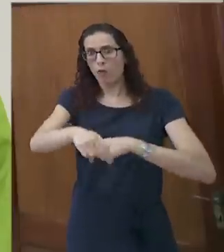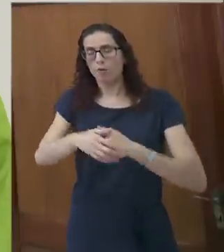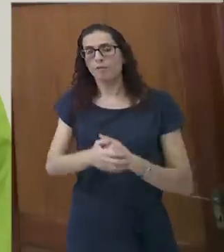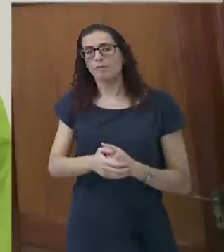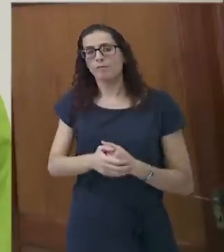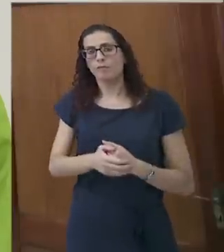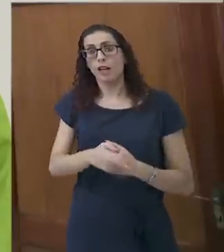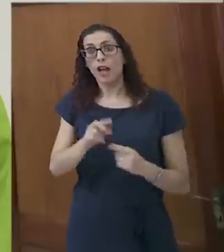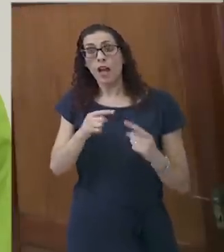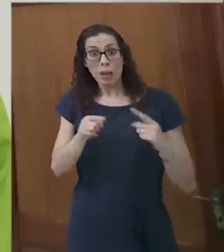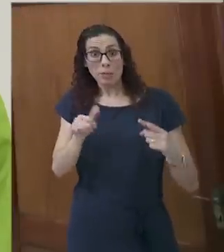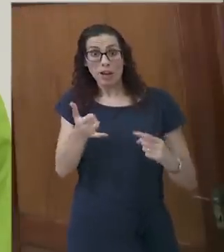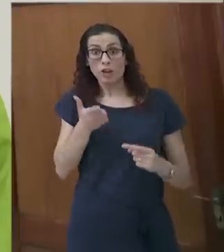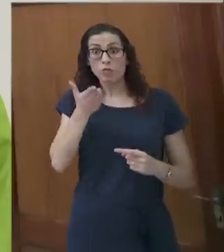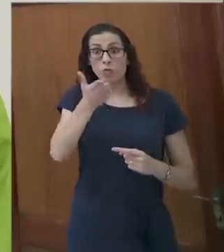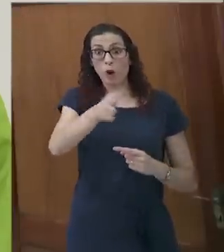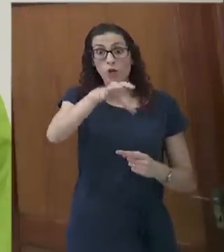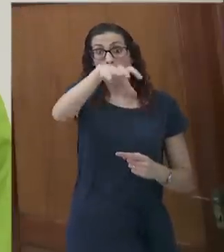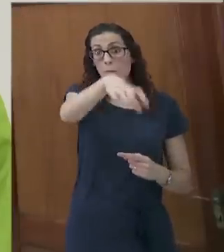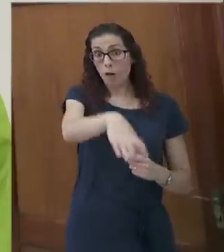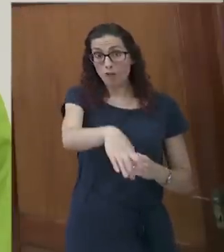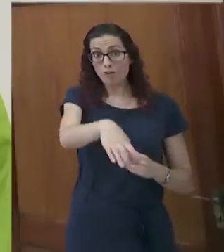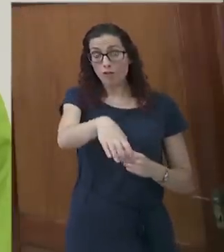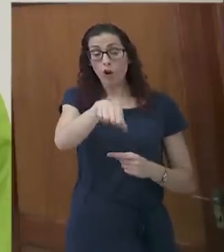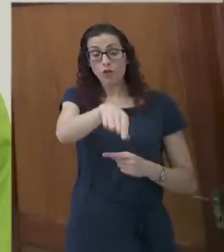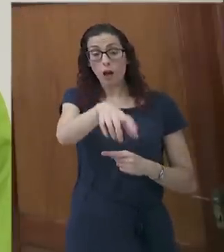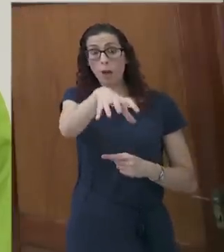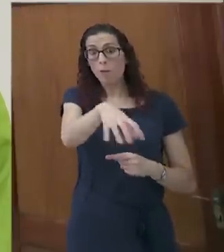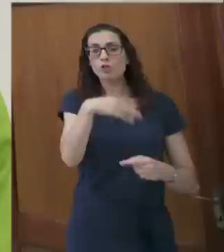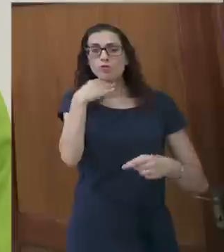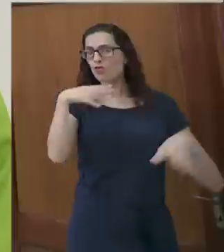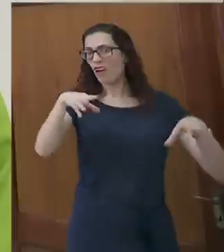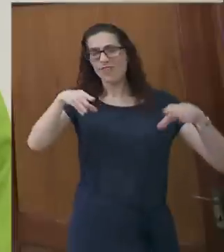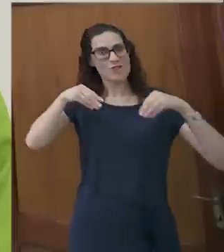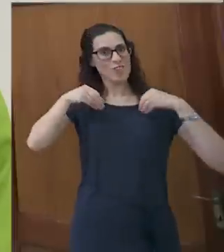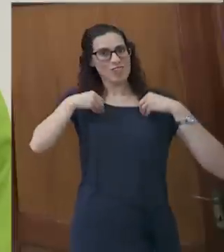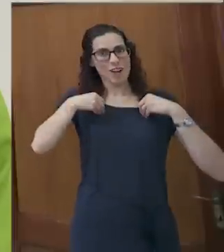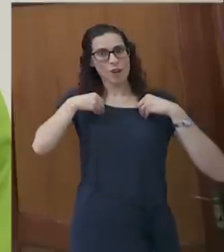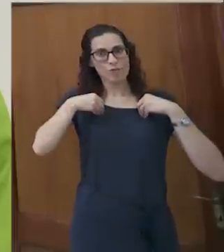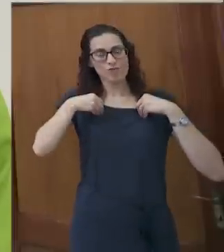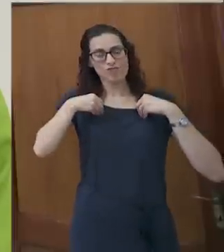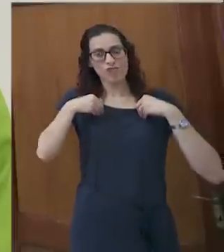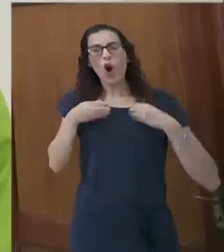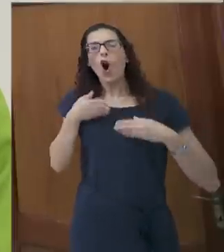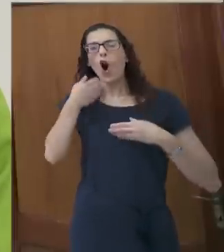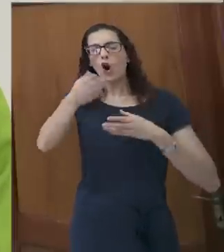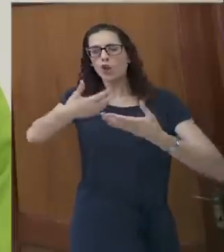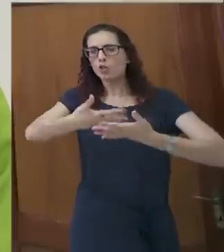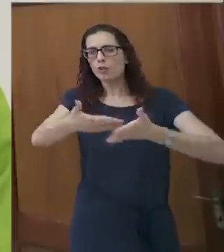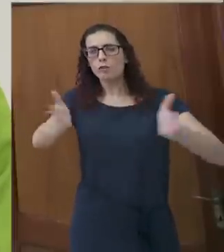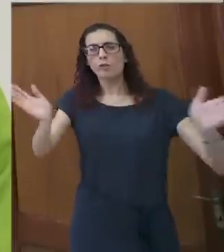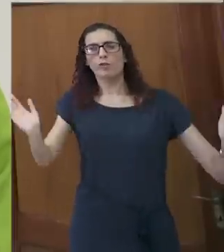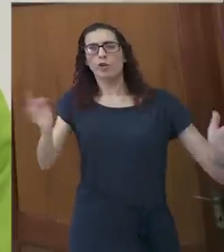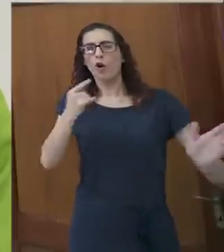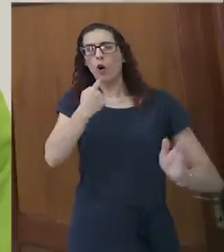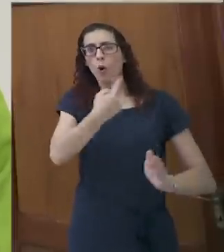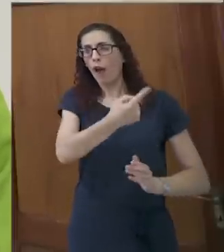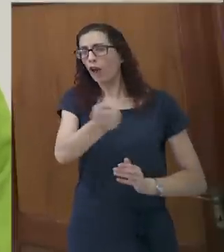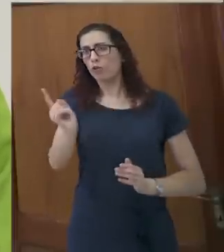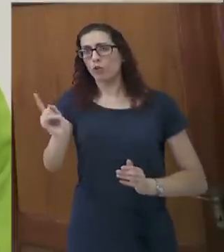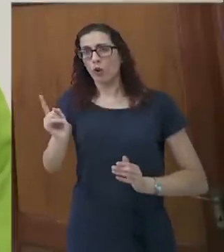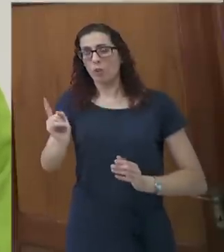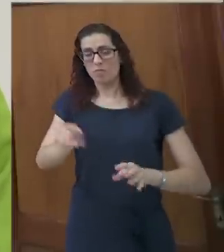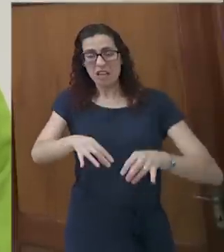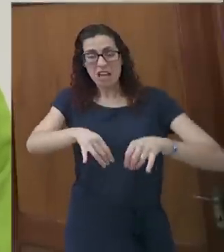Imma l-belt li fiha tidħlu u ma jilqgħukomx, oħorġu fil-pjazzett tagħha u jgħidu: sat-trab